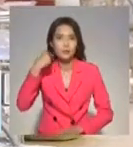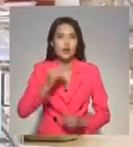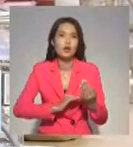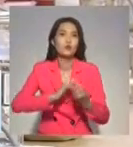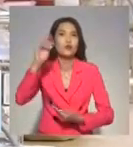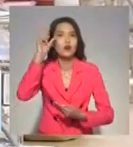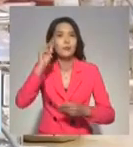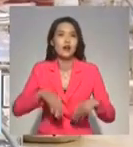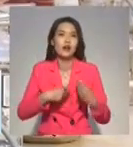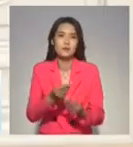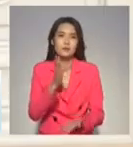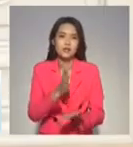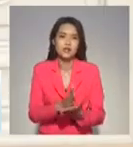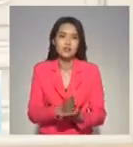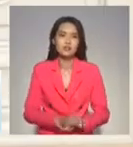жоғары бағалайтынын айтты.